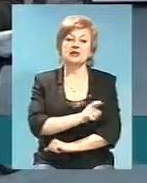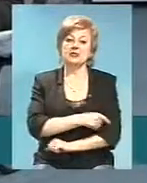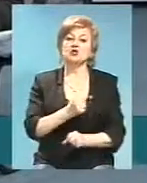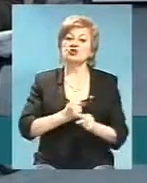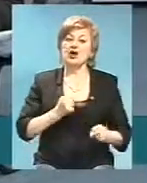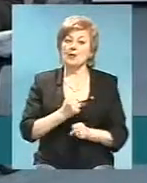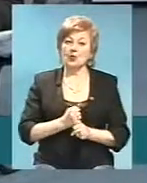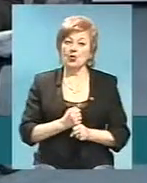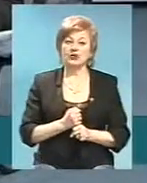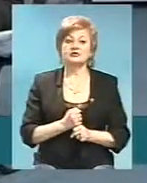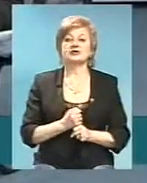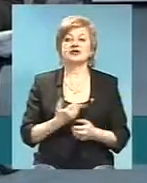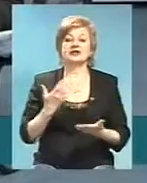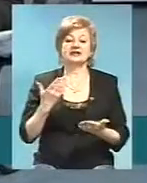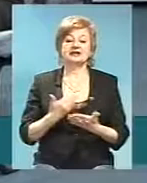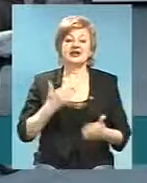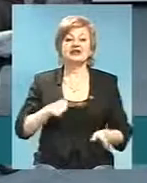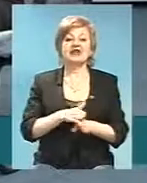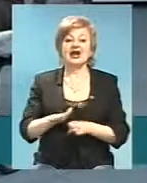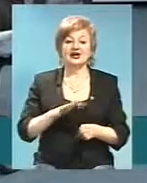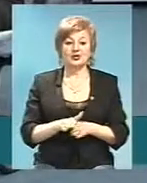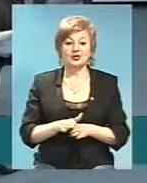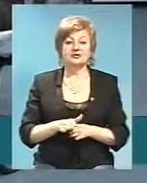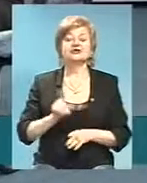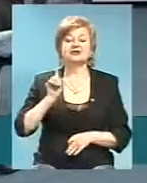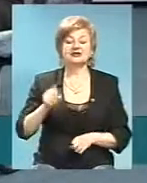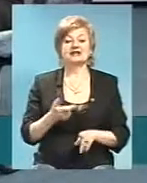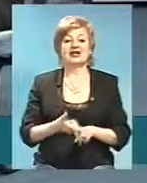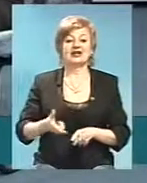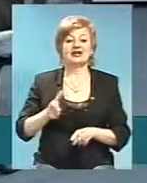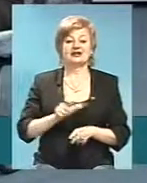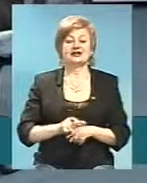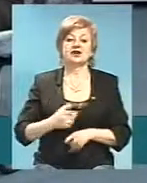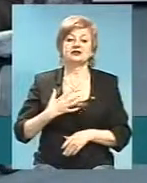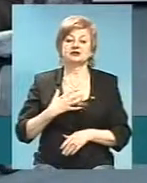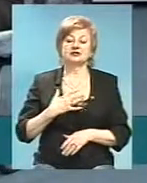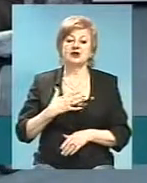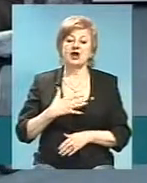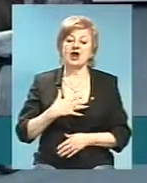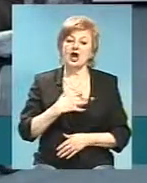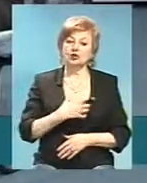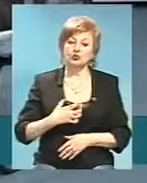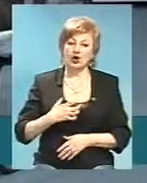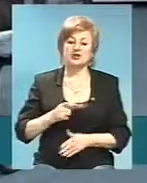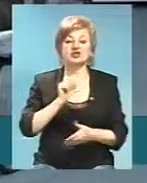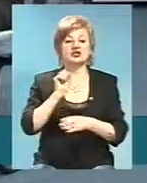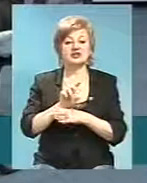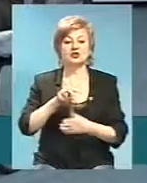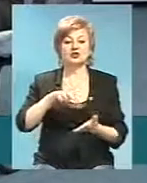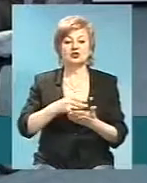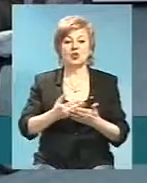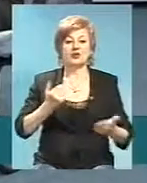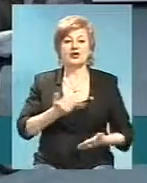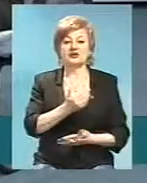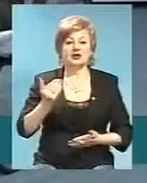працювали над реалізацією тих найактуальніших, найважливіших завдань, які стоять перед ними, щодо